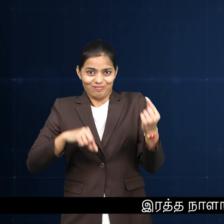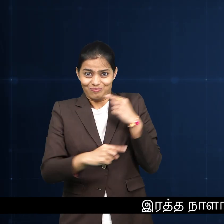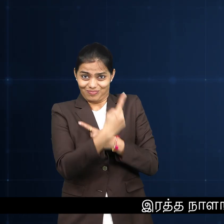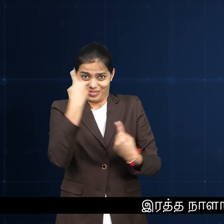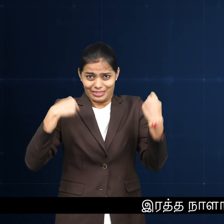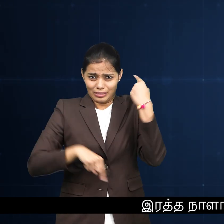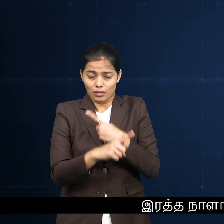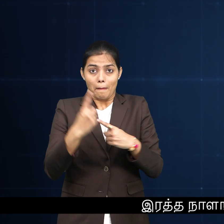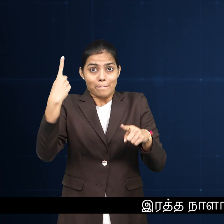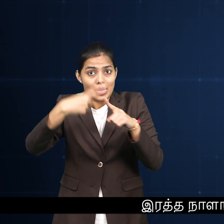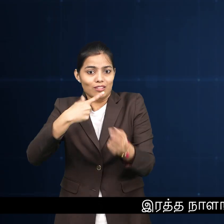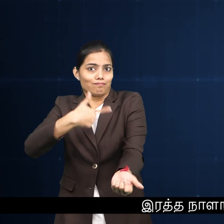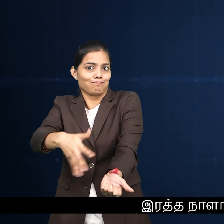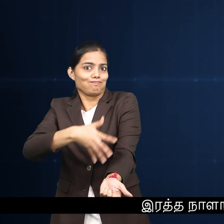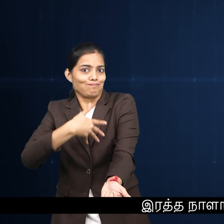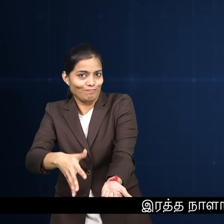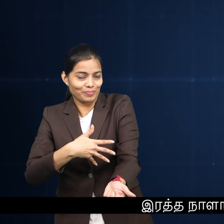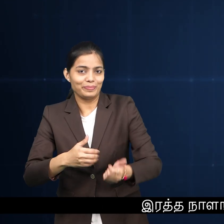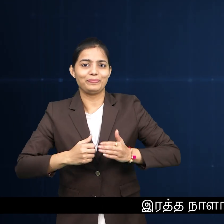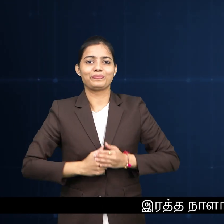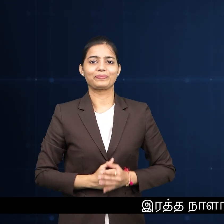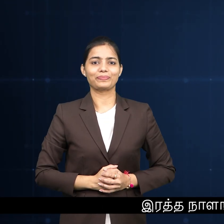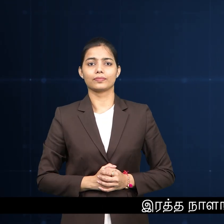இரத்த நாளங்கள் மற்றும் இரத்தம்.